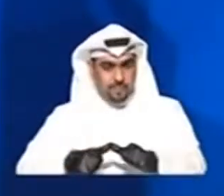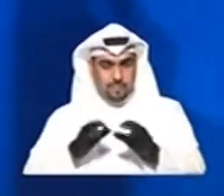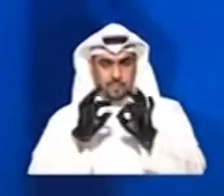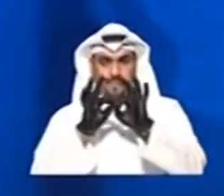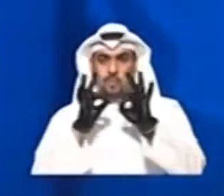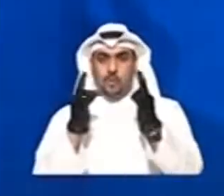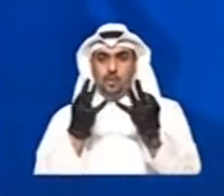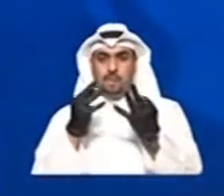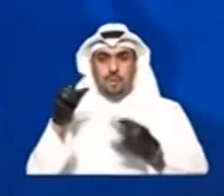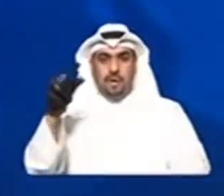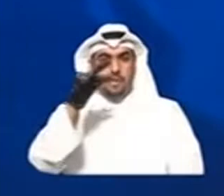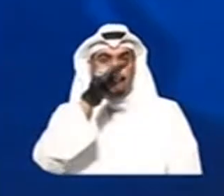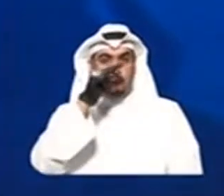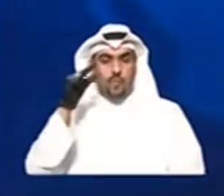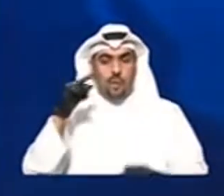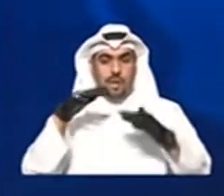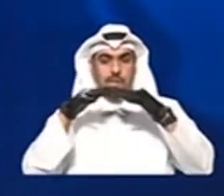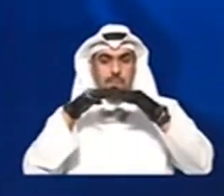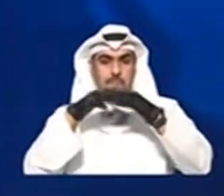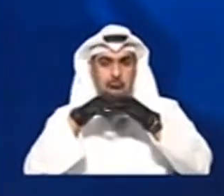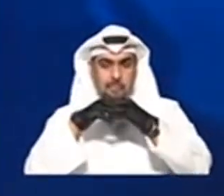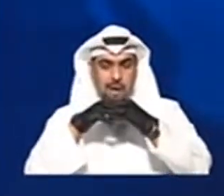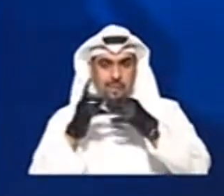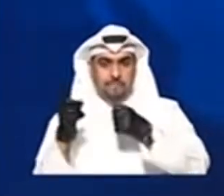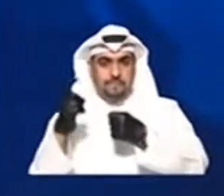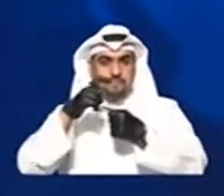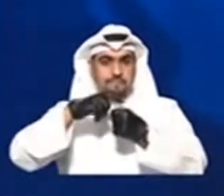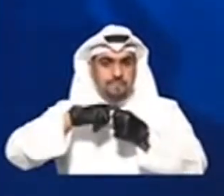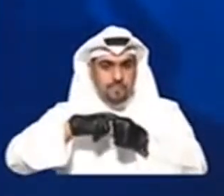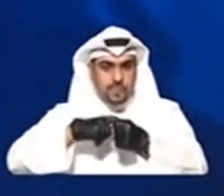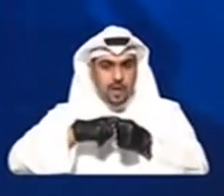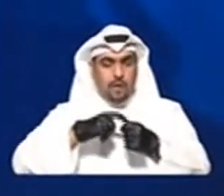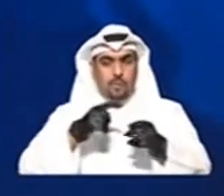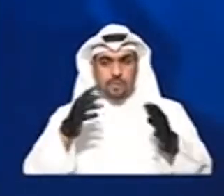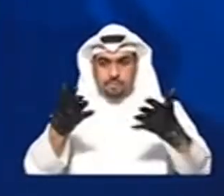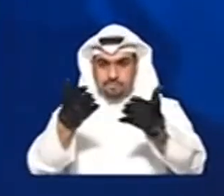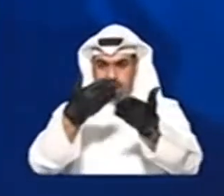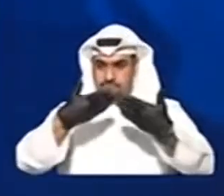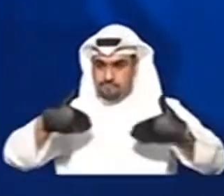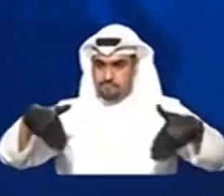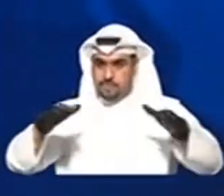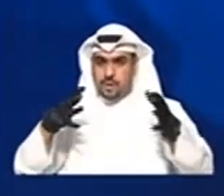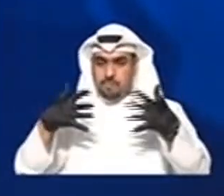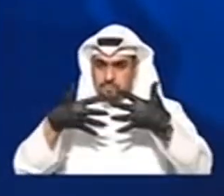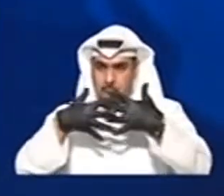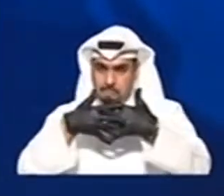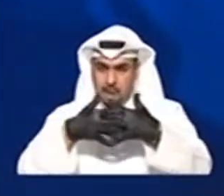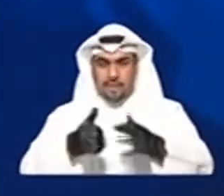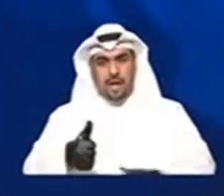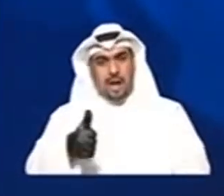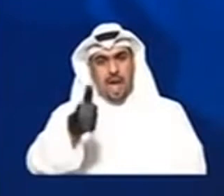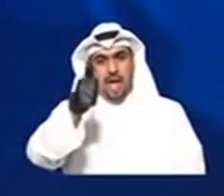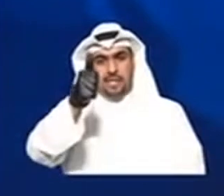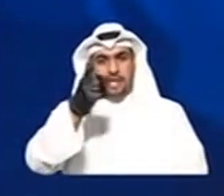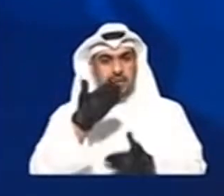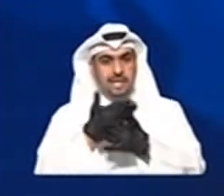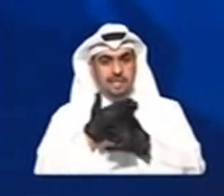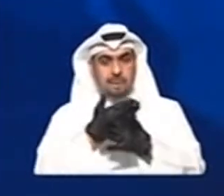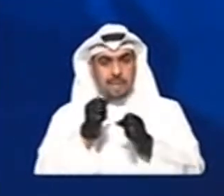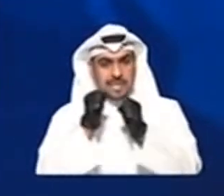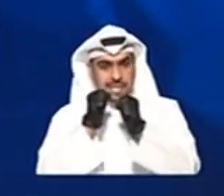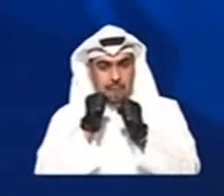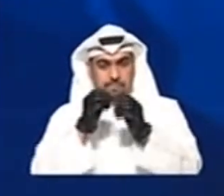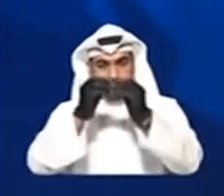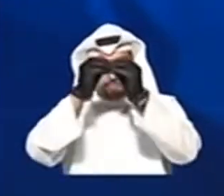الدولي موحدا وأن يضاعف تعاونه المتعدد الأطراف بهدف مواجهة تلك التحديات العالمية.